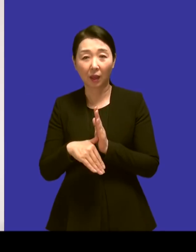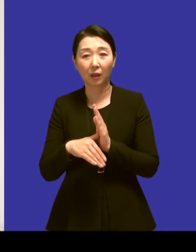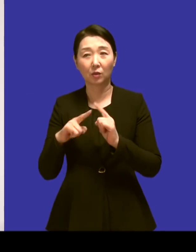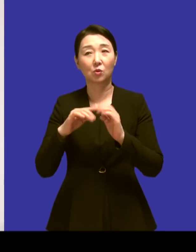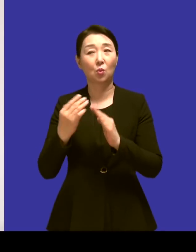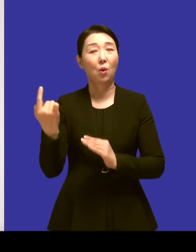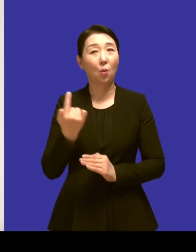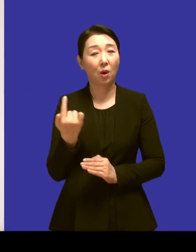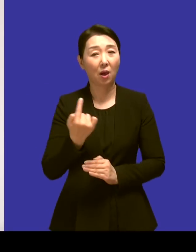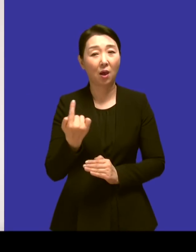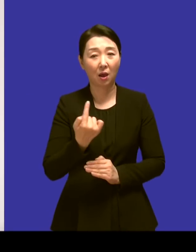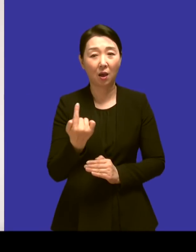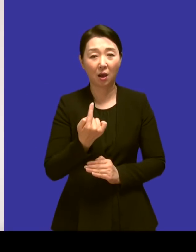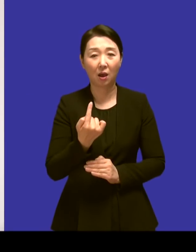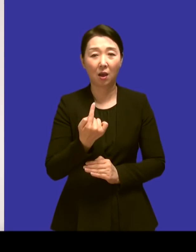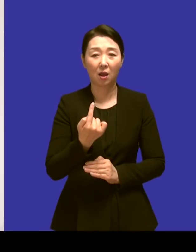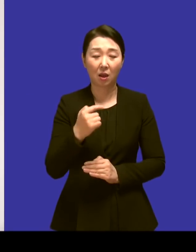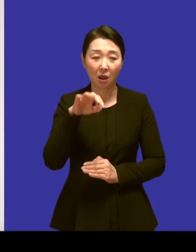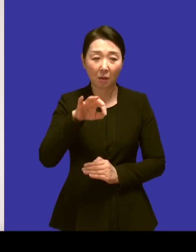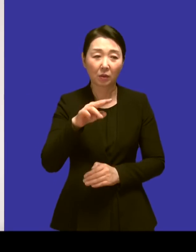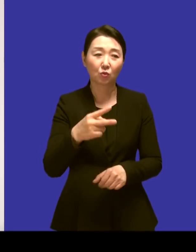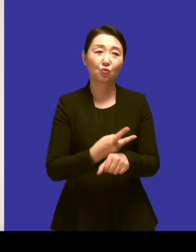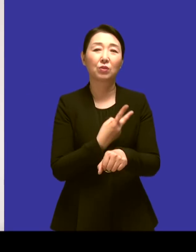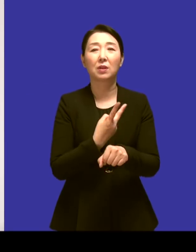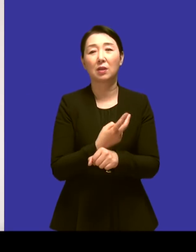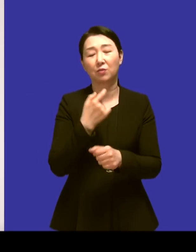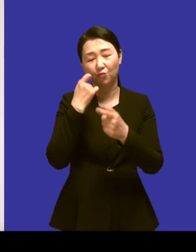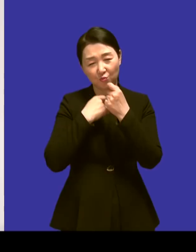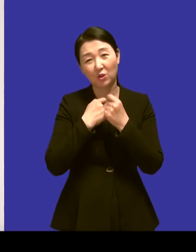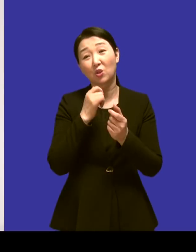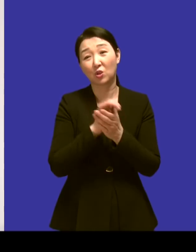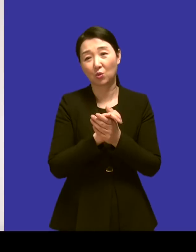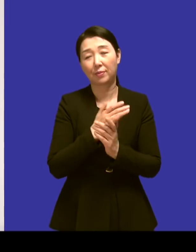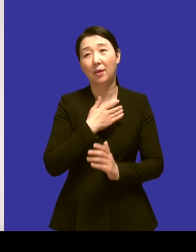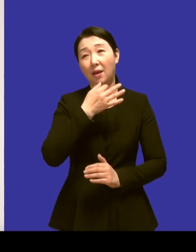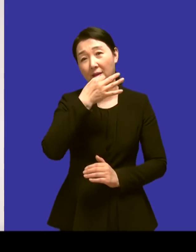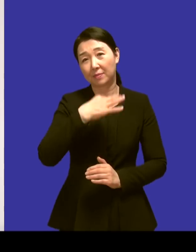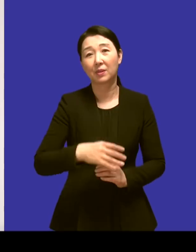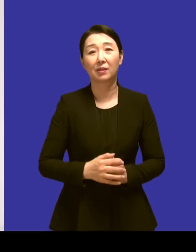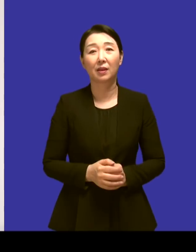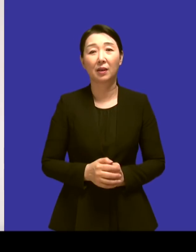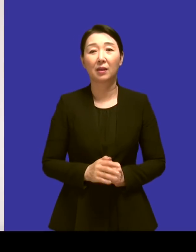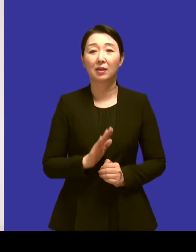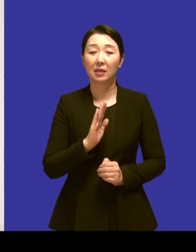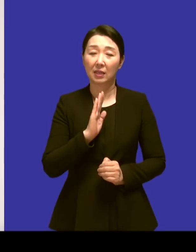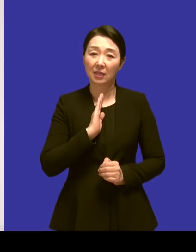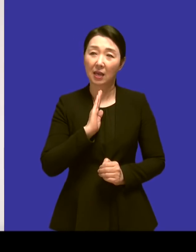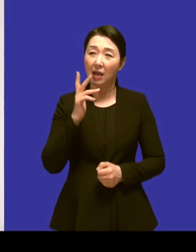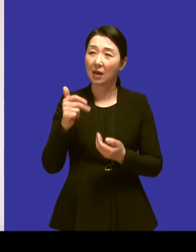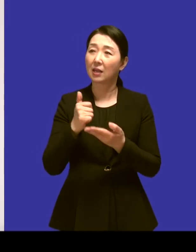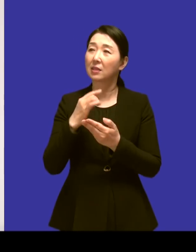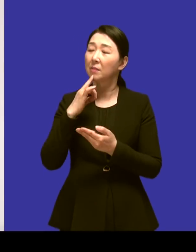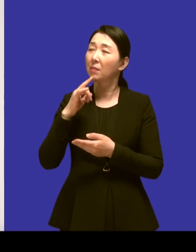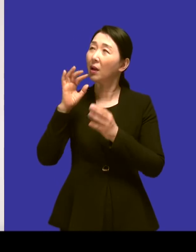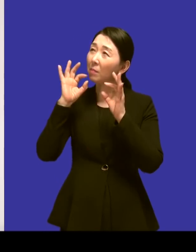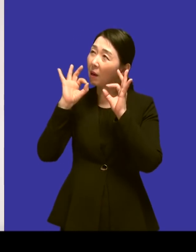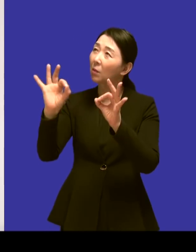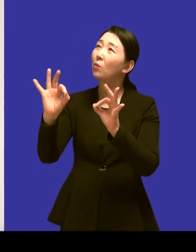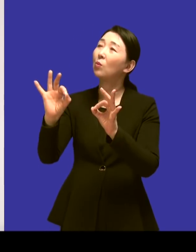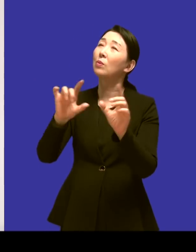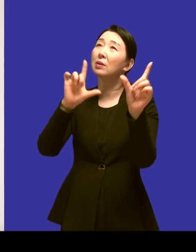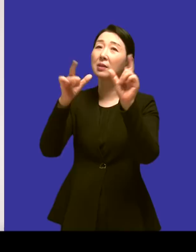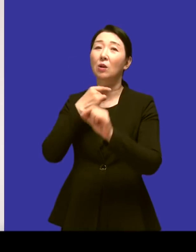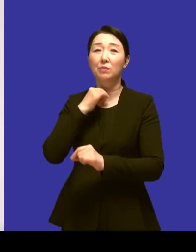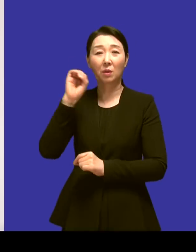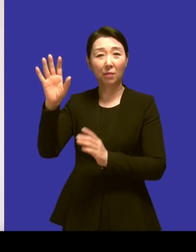와서 앞자리에 한 2시간씩 울면서 기도했던 것 같아요. 아 이거 힘들다. 내가 진짜 하나님만 바라보고 살고 싶다고 내가